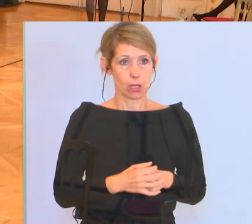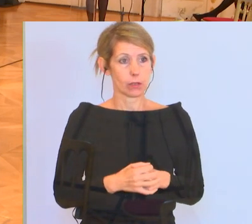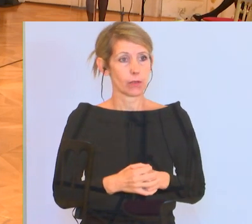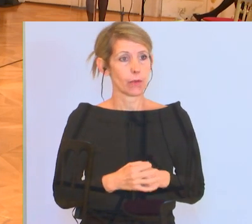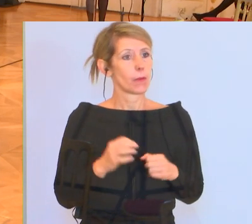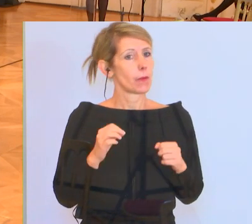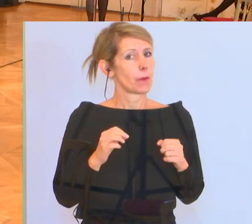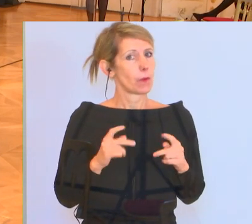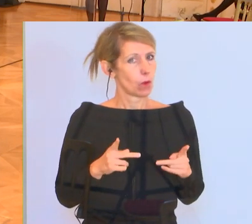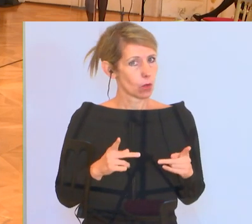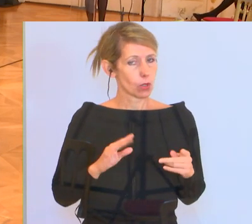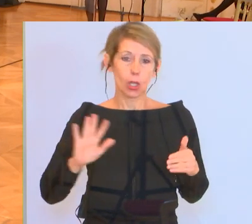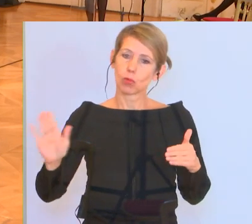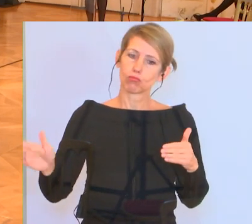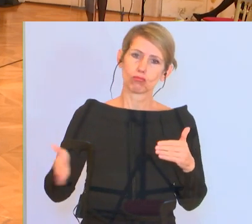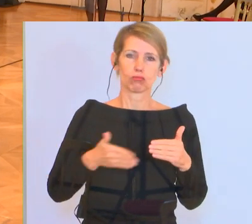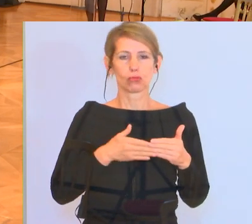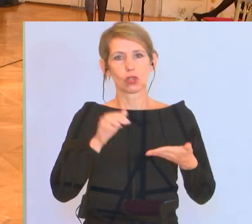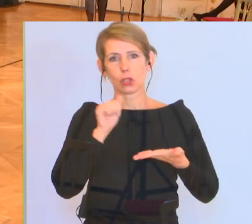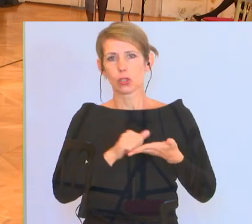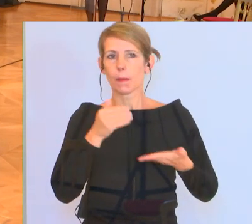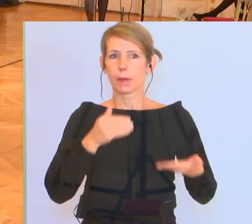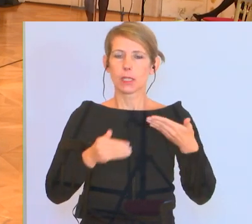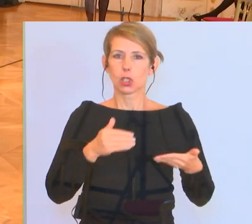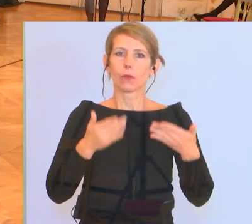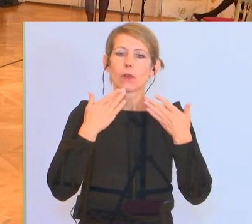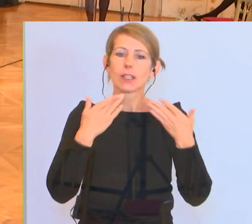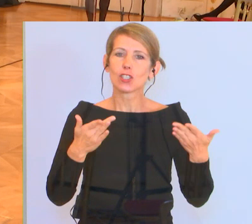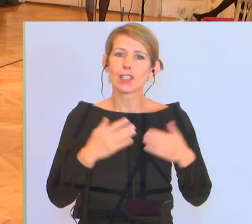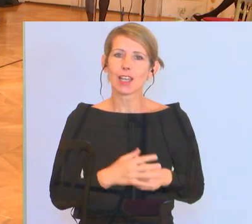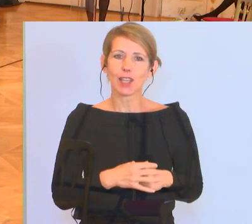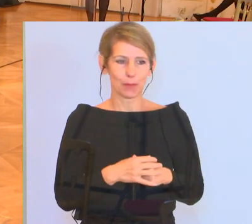Okay, dann schließe ich die Pressekonferenz. Danke für Ihre Aufmerksamkeit.